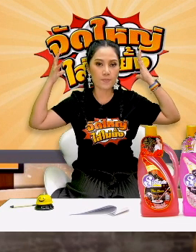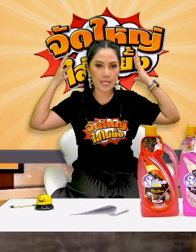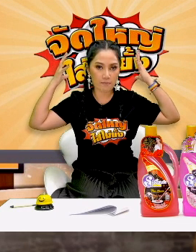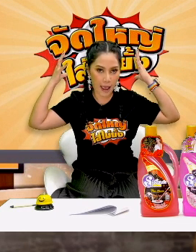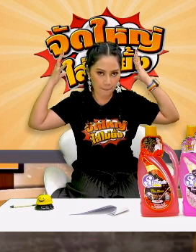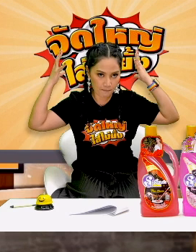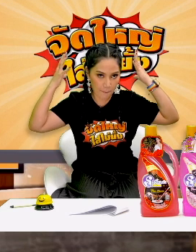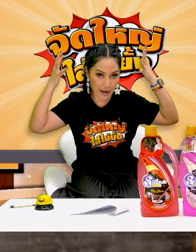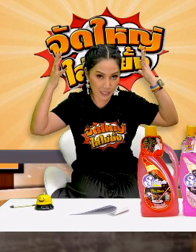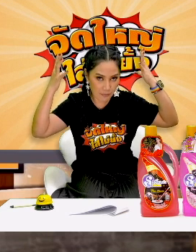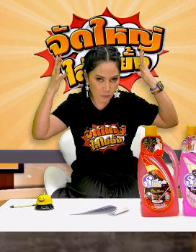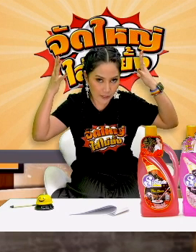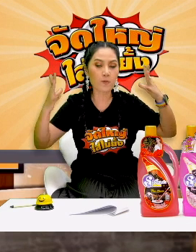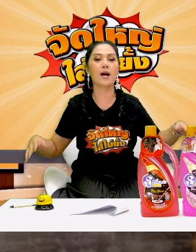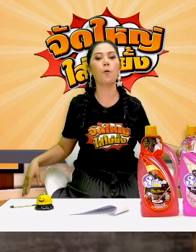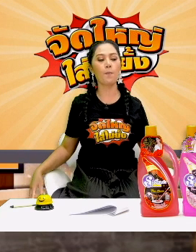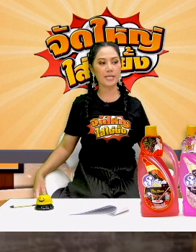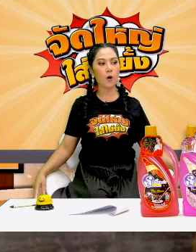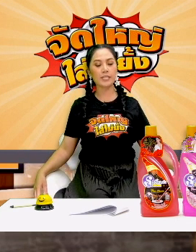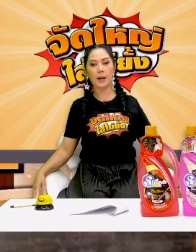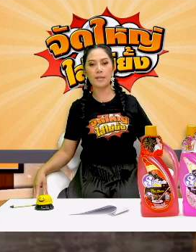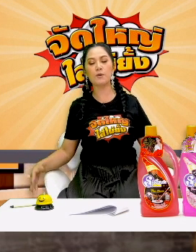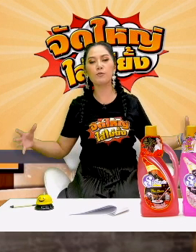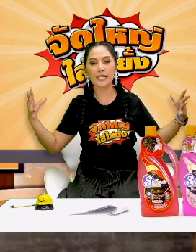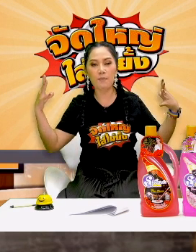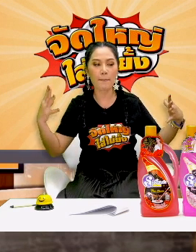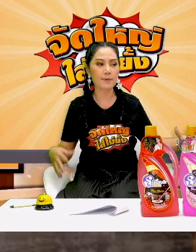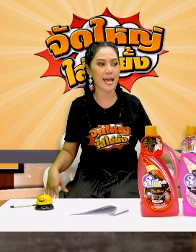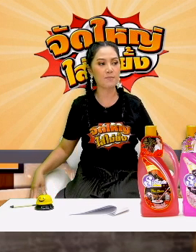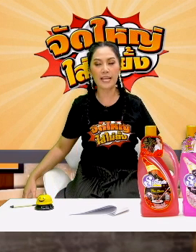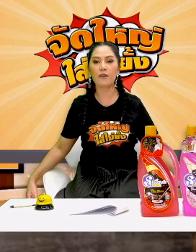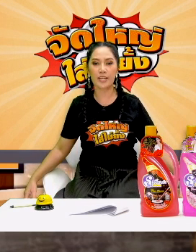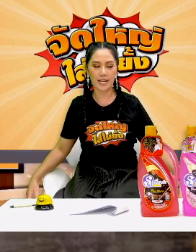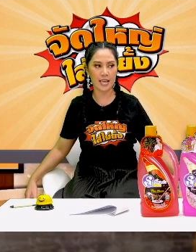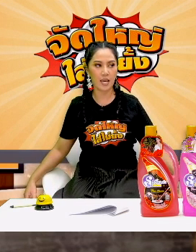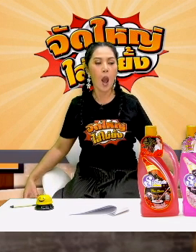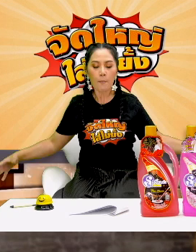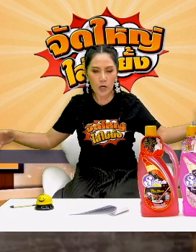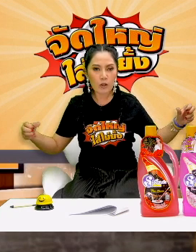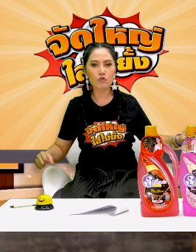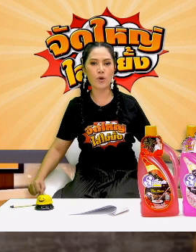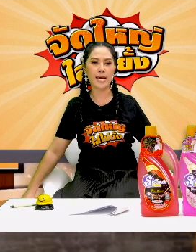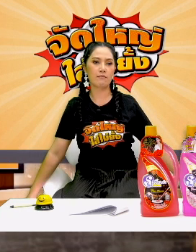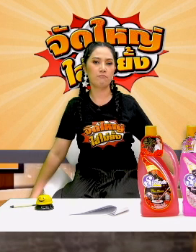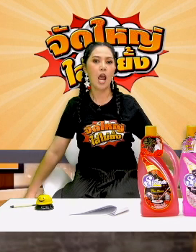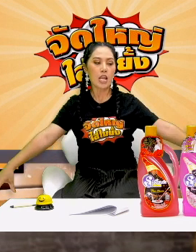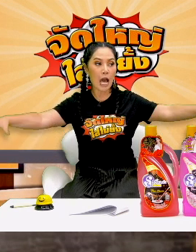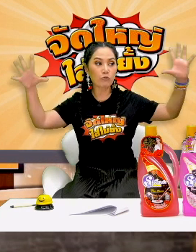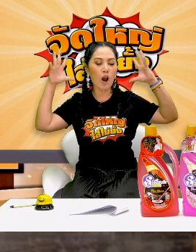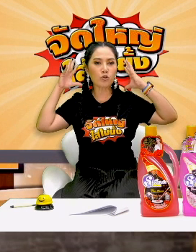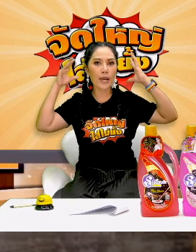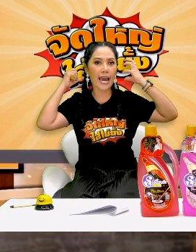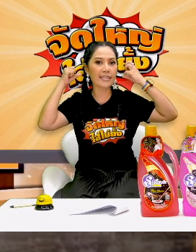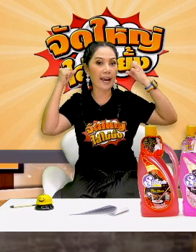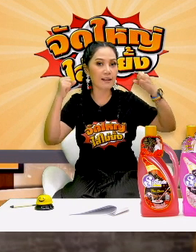มแบบมาตรวัดของสังคมอ่ะฉันขอใช้คำนี้ฉันไม่รู้จะอธิบายเป็นภาษาที่มันง่ายกว่านี้ยังไงเพราะนั้นเราต้องช่วยกันเรา